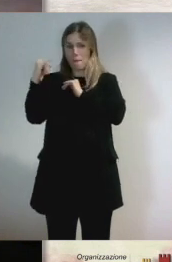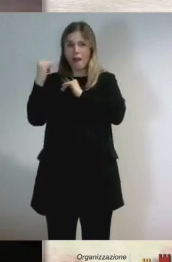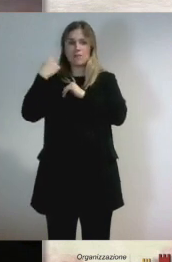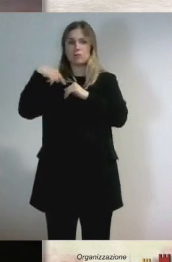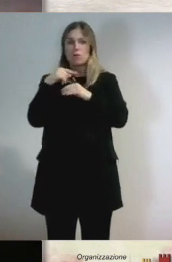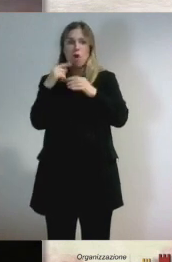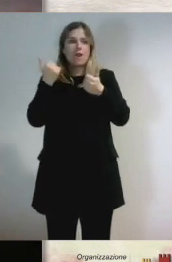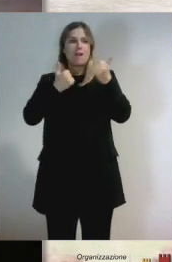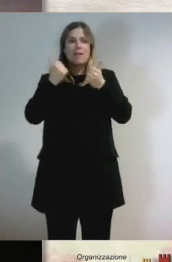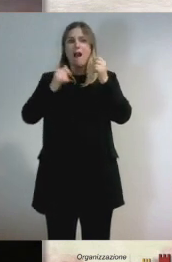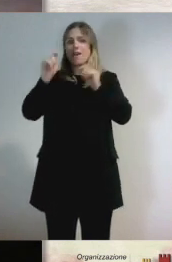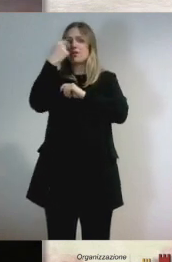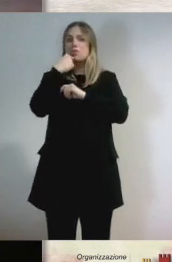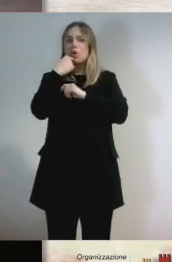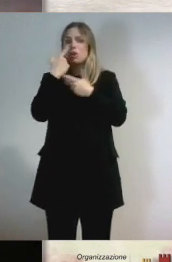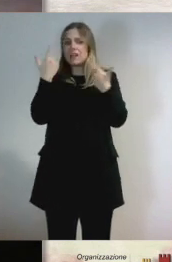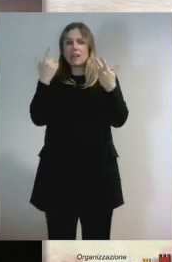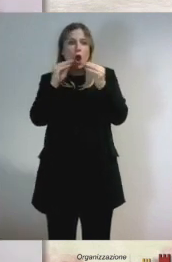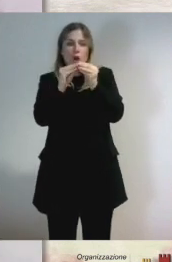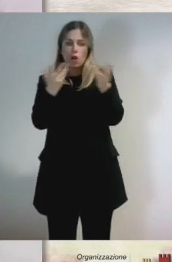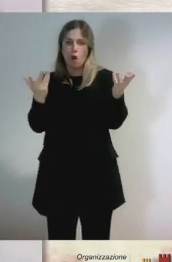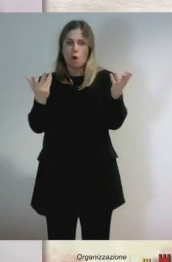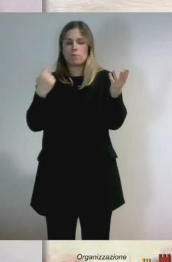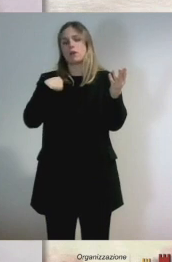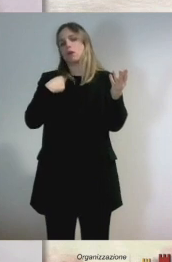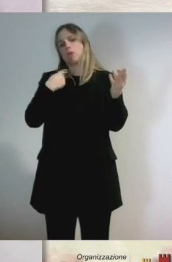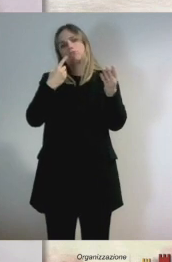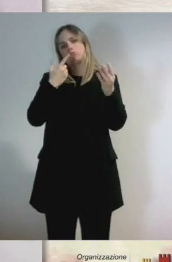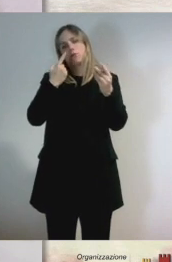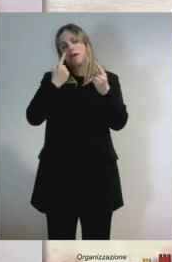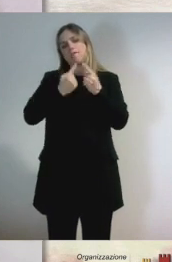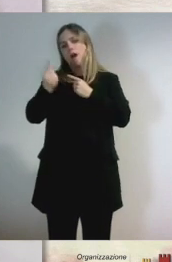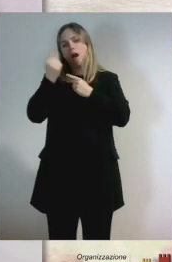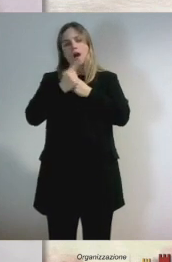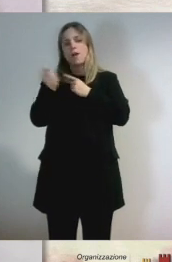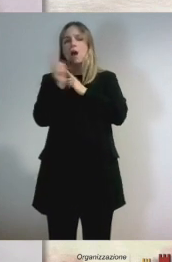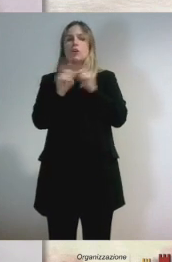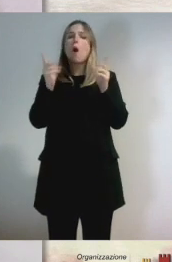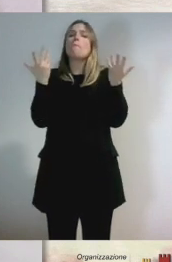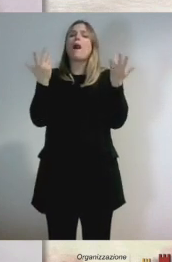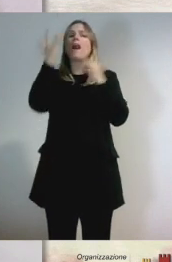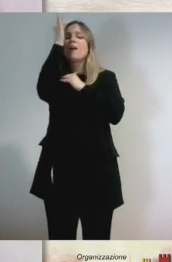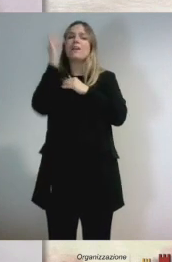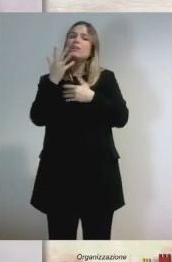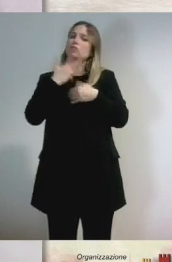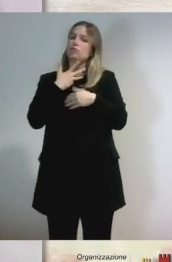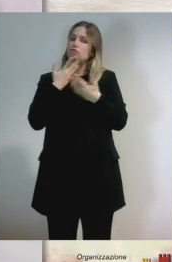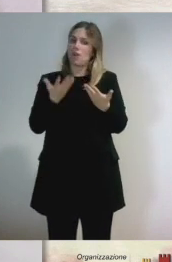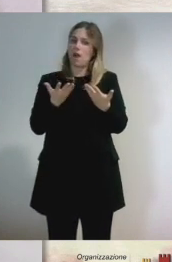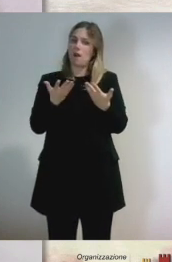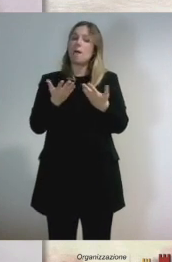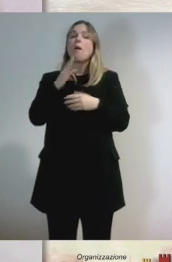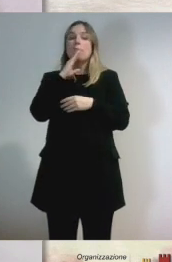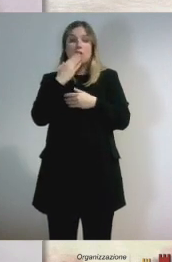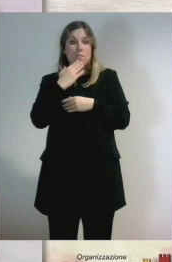però questi sono i rischi che abbiamo ripeto rispetto a una situazione in cui il governo Per fortuna ci ascolta